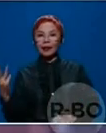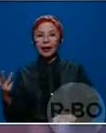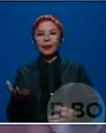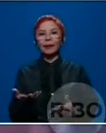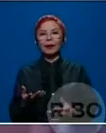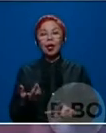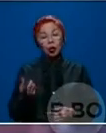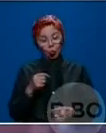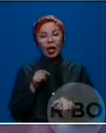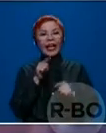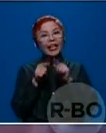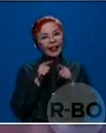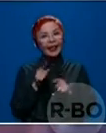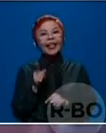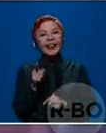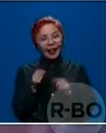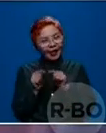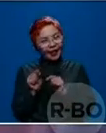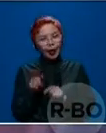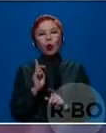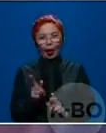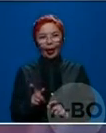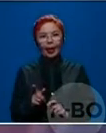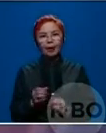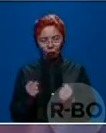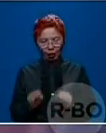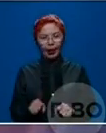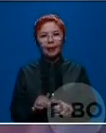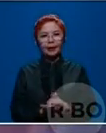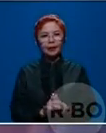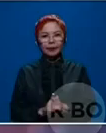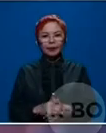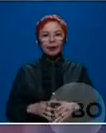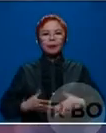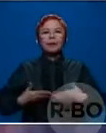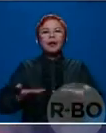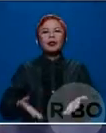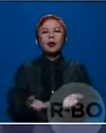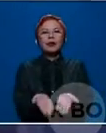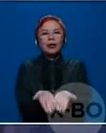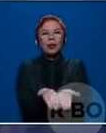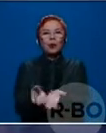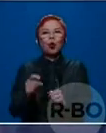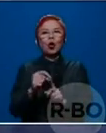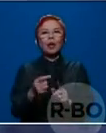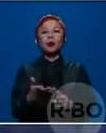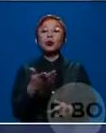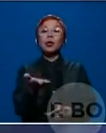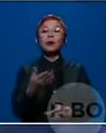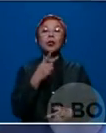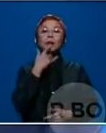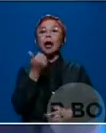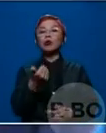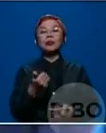melakukan kritik ataupun argumen ataupun menunjukkan dengan lebih jelas Mengapa program anda lebih unggul dibanding yang lain waktunya adalah